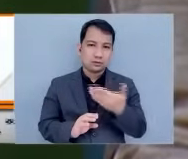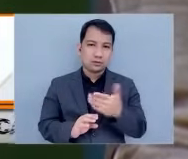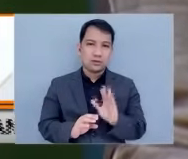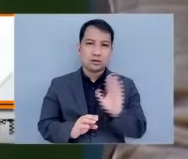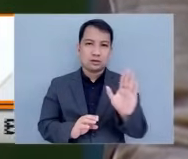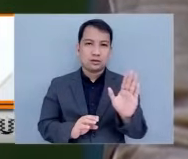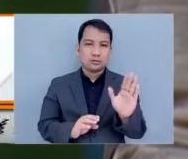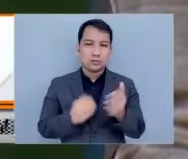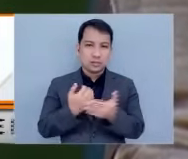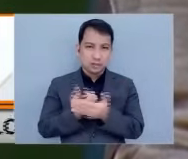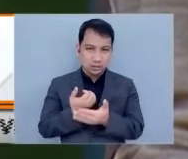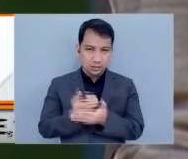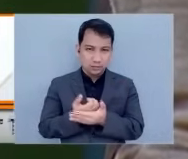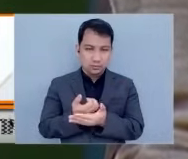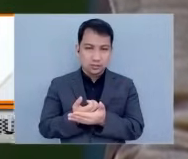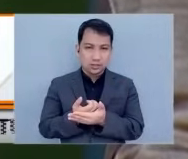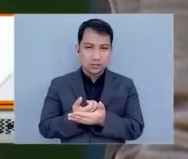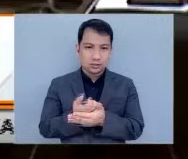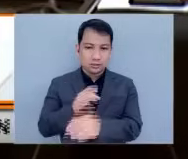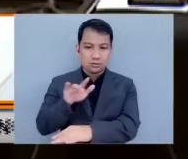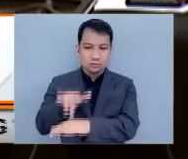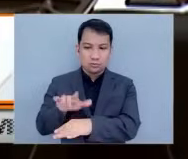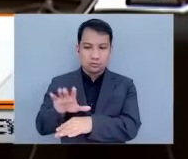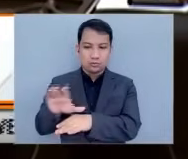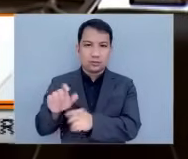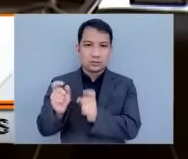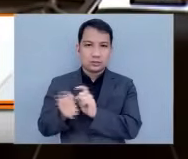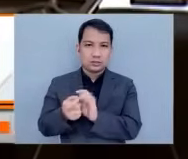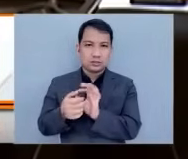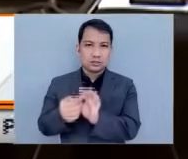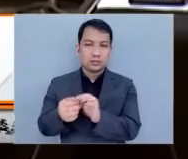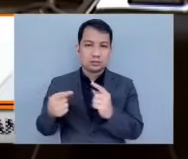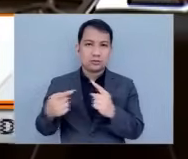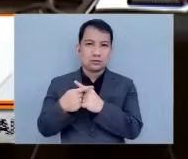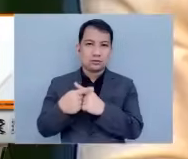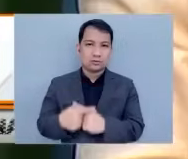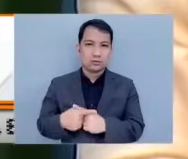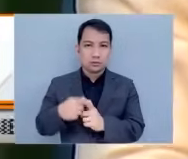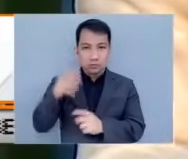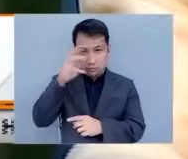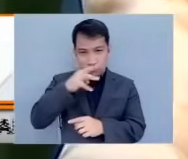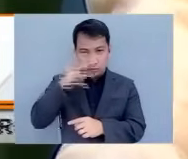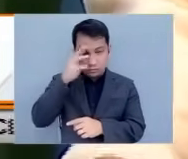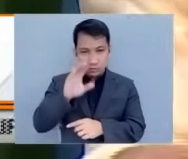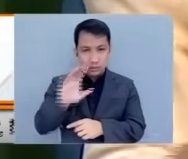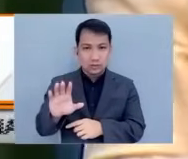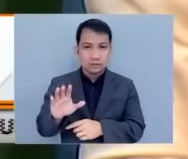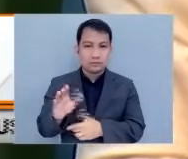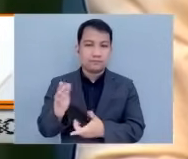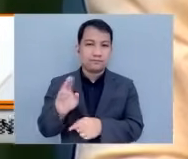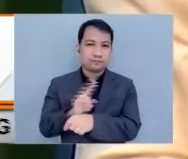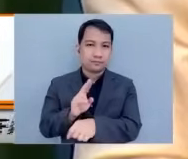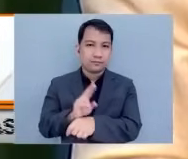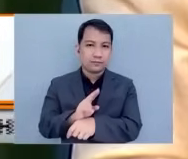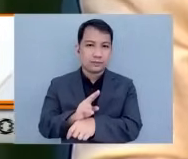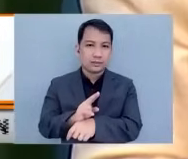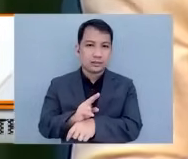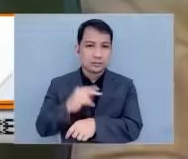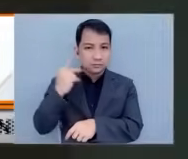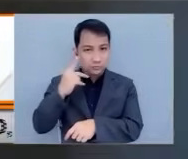economic provisions lang ang gusto nilang baguhin. Taliwa sa pangamba ng ilang kritiko na magamit sa pamumulitika ang